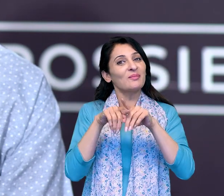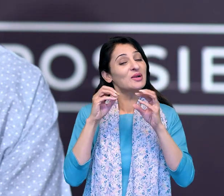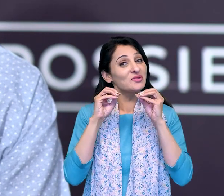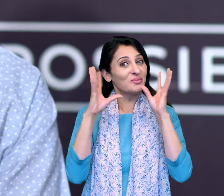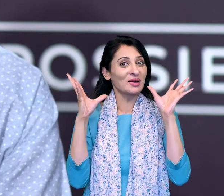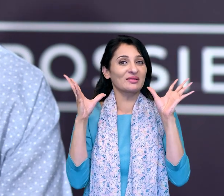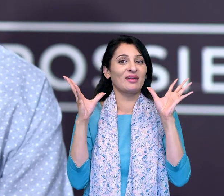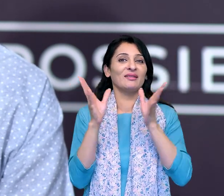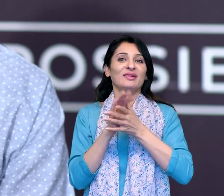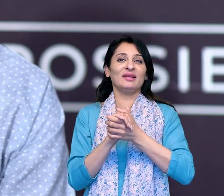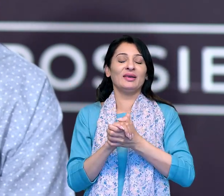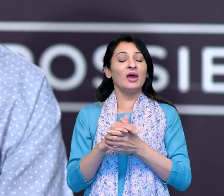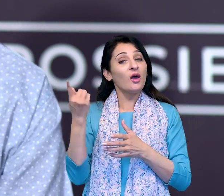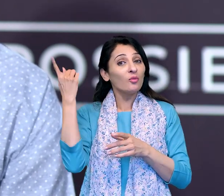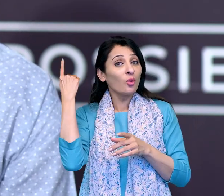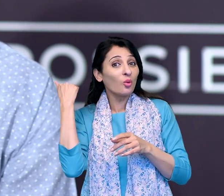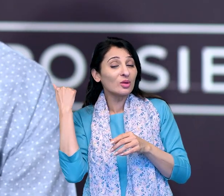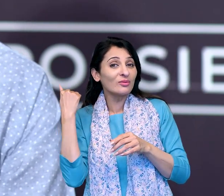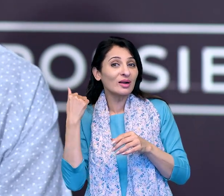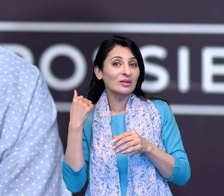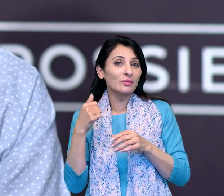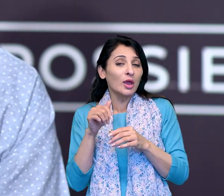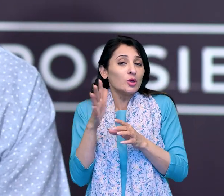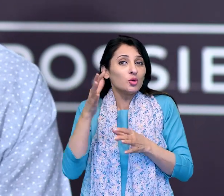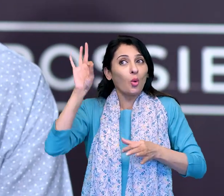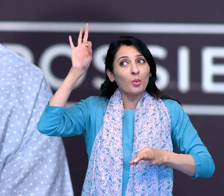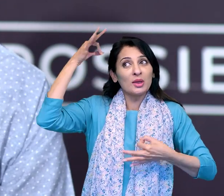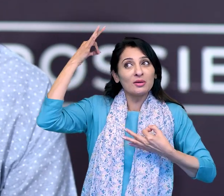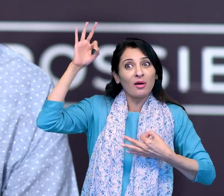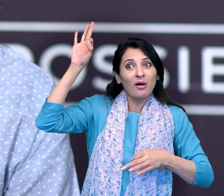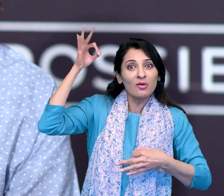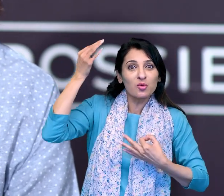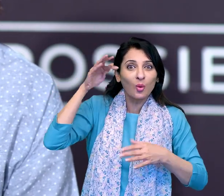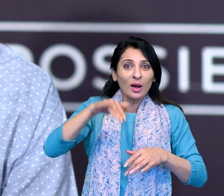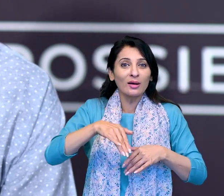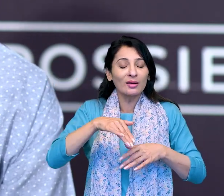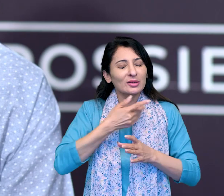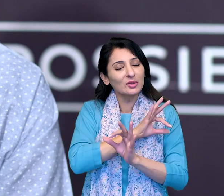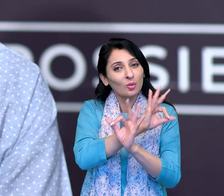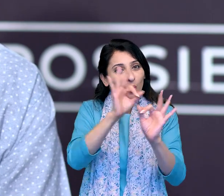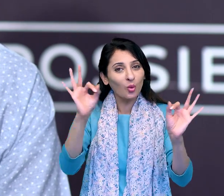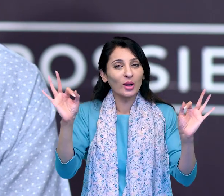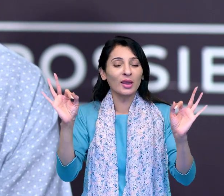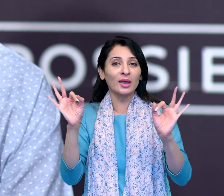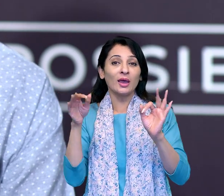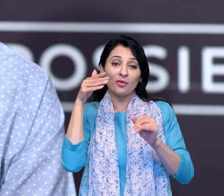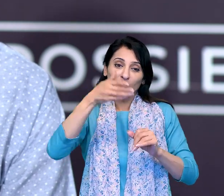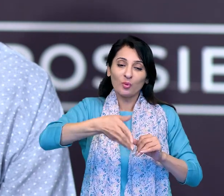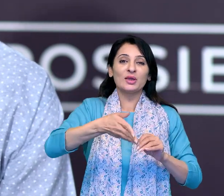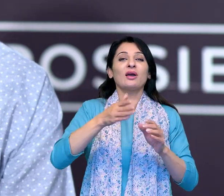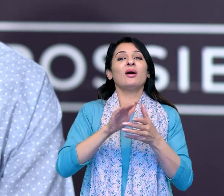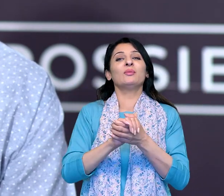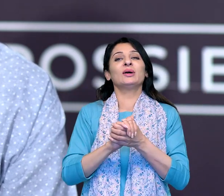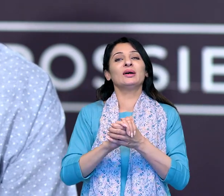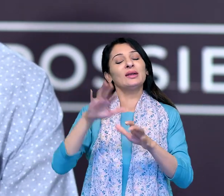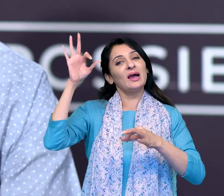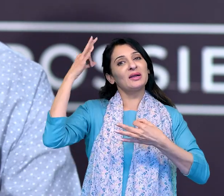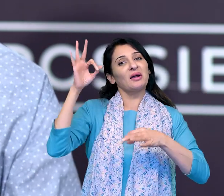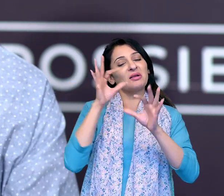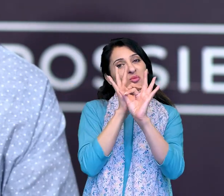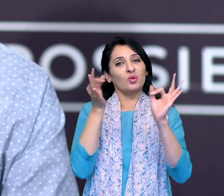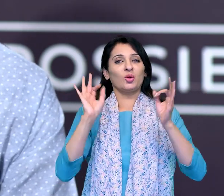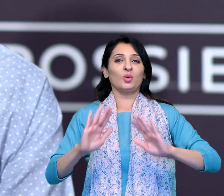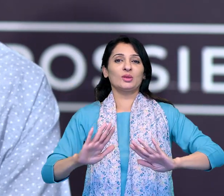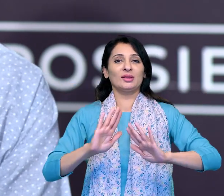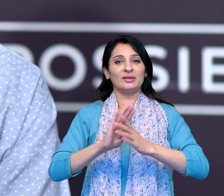यहां पर उसे दौर में जो डांस हुआ करते द कथक परफॉर्मेंस हुआ करती थी वह भी यहां पर